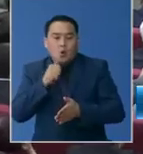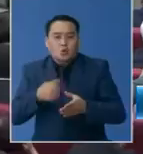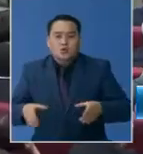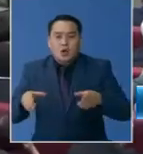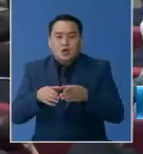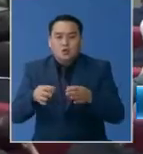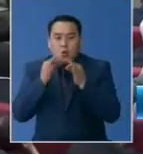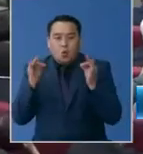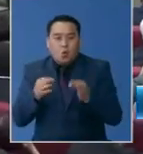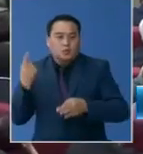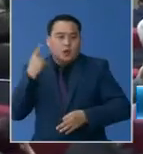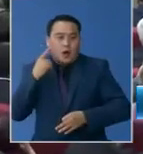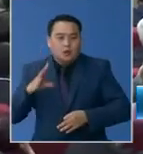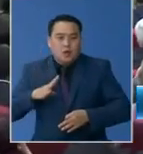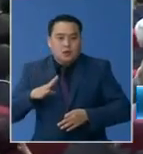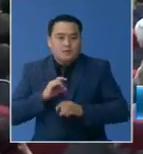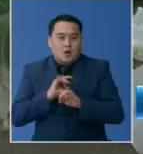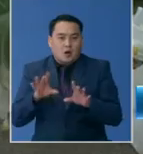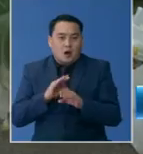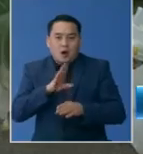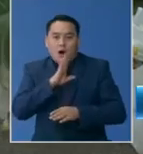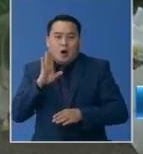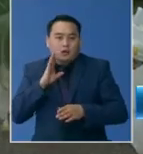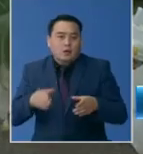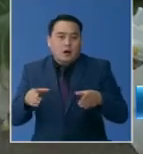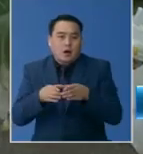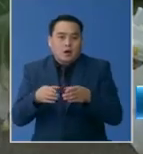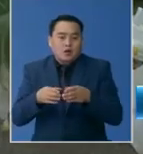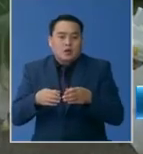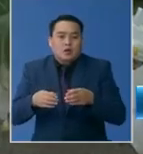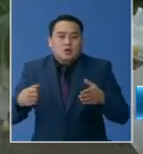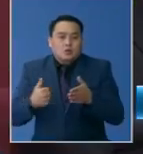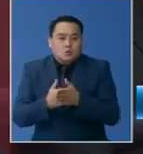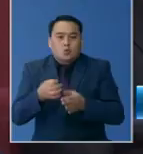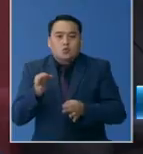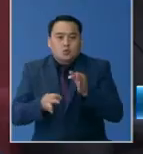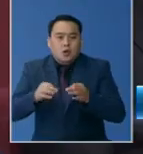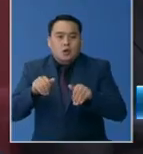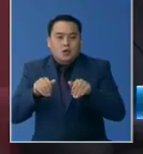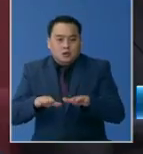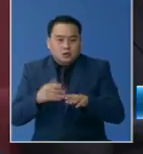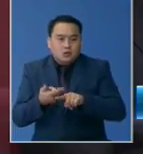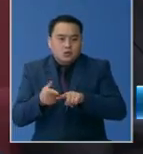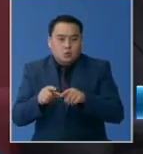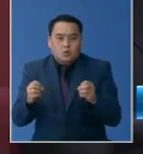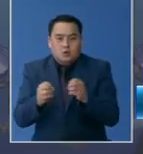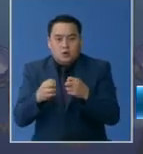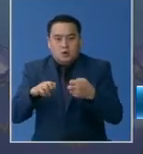кеңестерінің тәжірибелері тыңдалды. Олардың аналар кеңестері медиация институттарымен өзара ықпалдастығы да